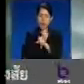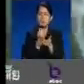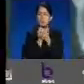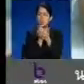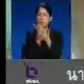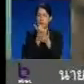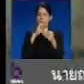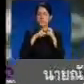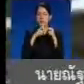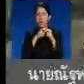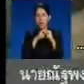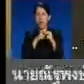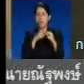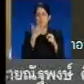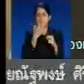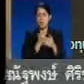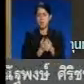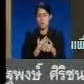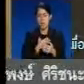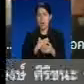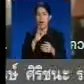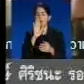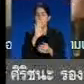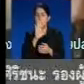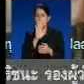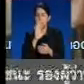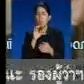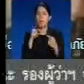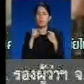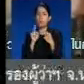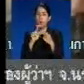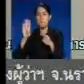ณ์ได้จึงขอให้บริษัทเวชภัณฑ์ต่างๆเร่งผลิตวัคซีนให้มากที่สุด